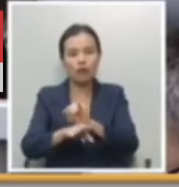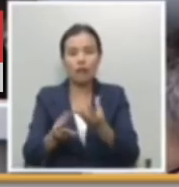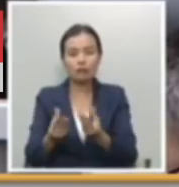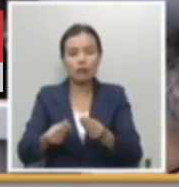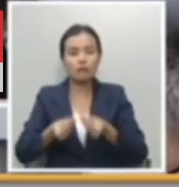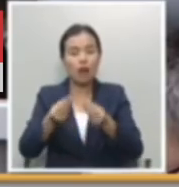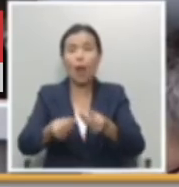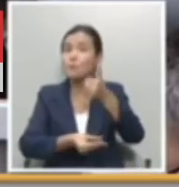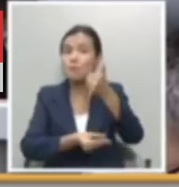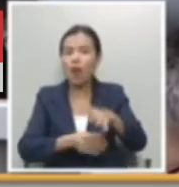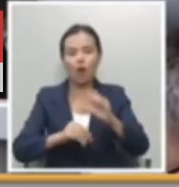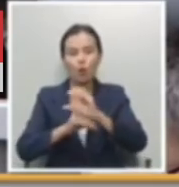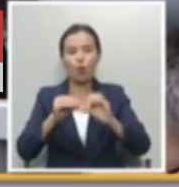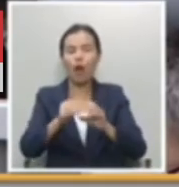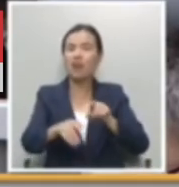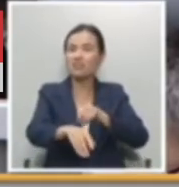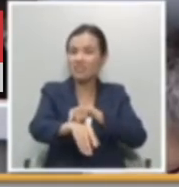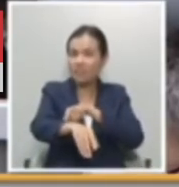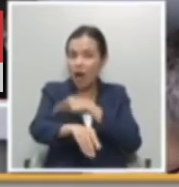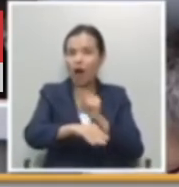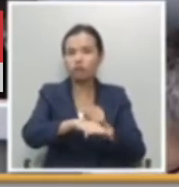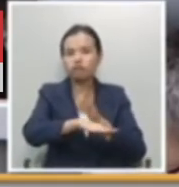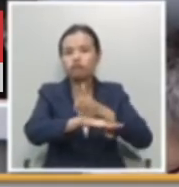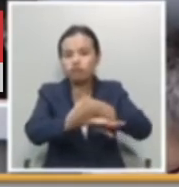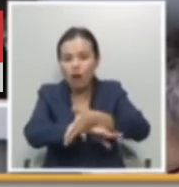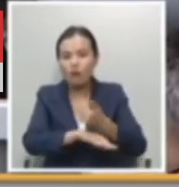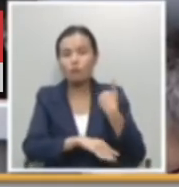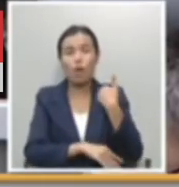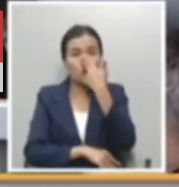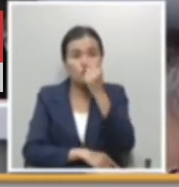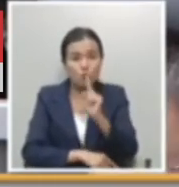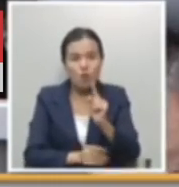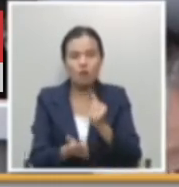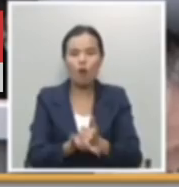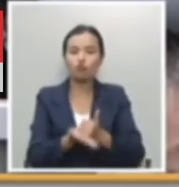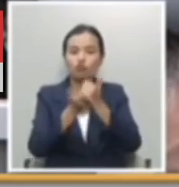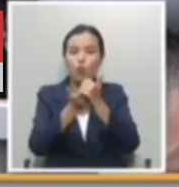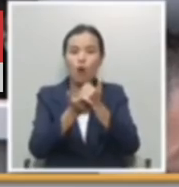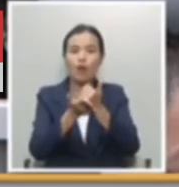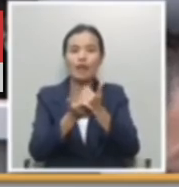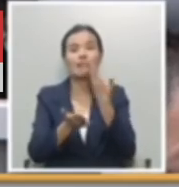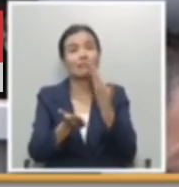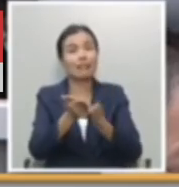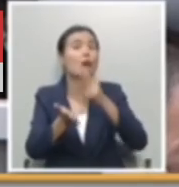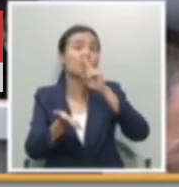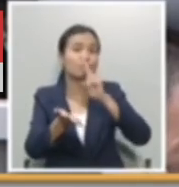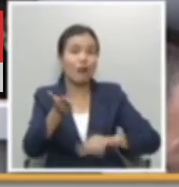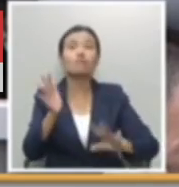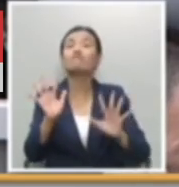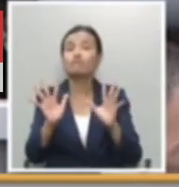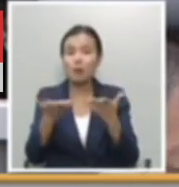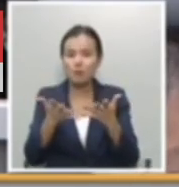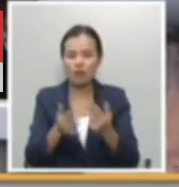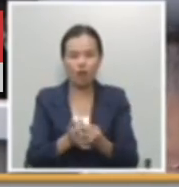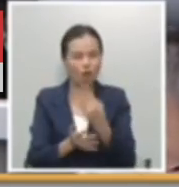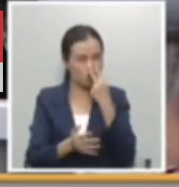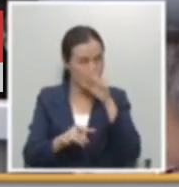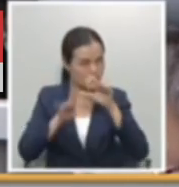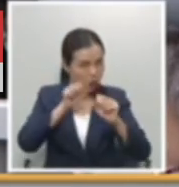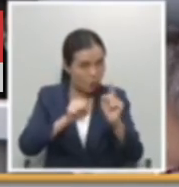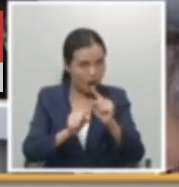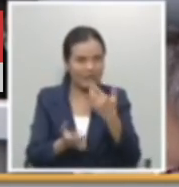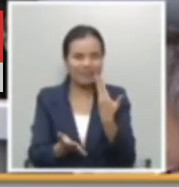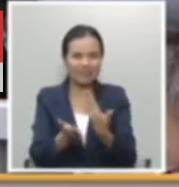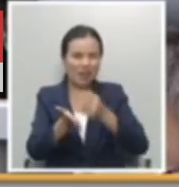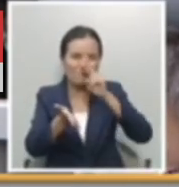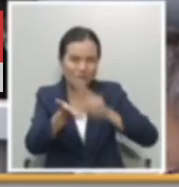ส่วนโครงการล่าช้าไปดูดีๆนะครับจะมีการเอื้อว่าไม่มีค่าปรับพี่น้องนะครับจับตาดูนะครับจะเอื้อว่าไม่ต้องมีค่